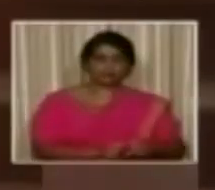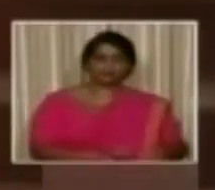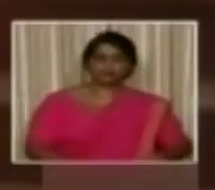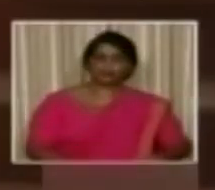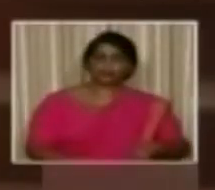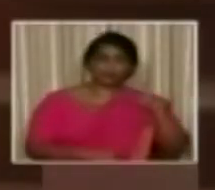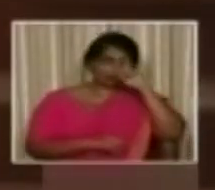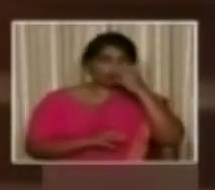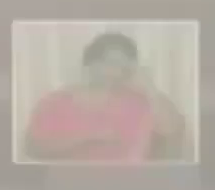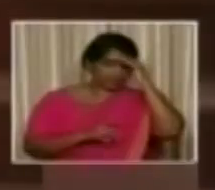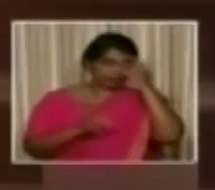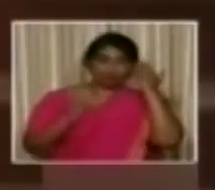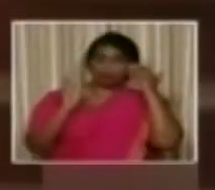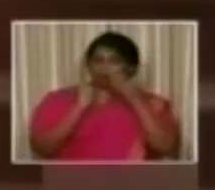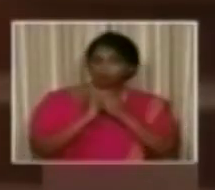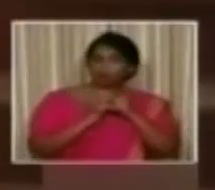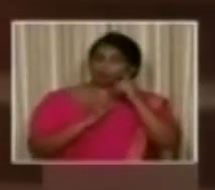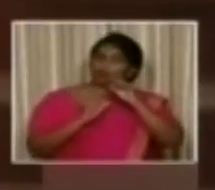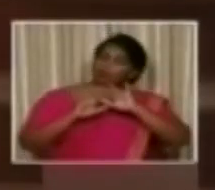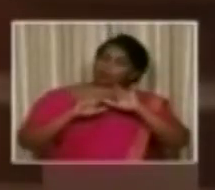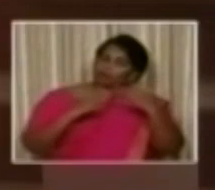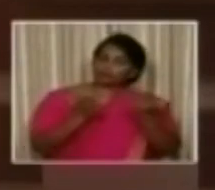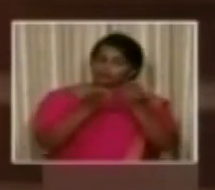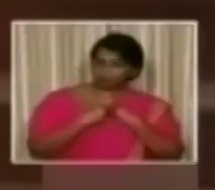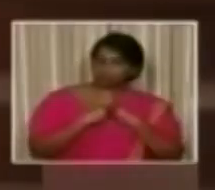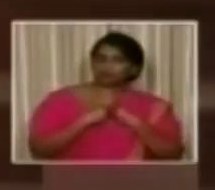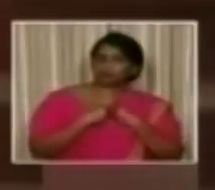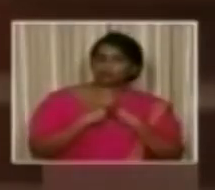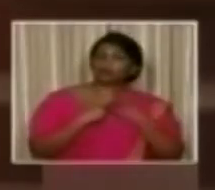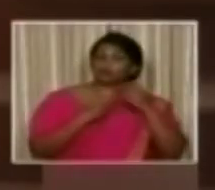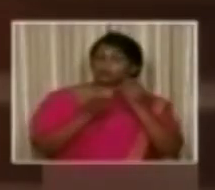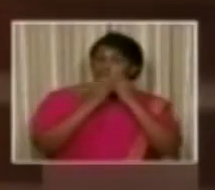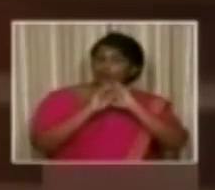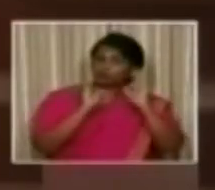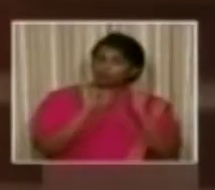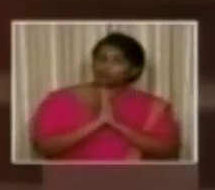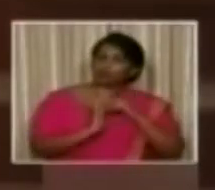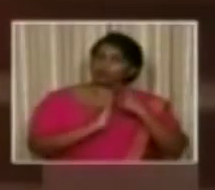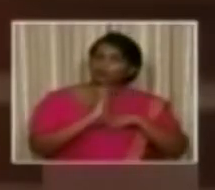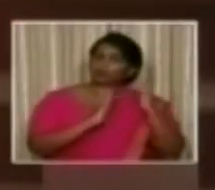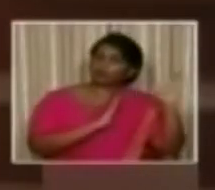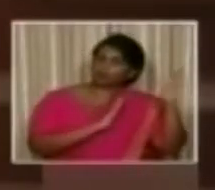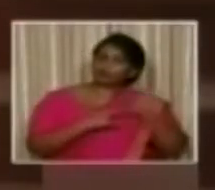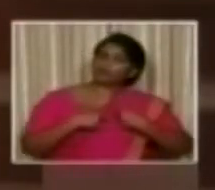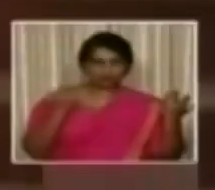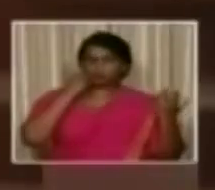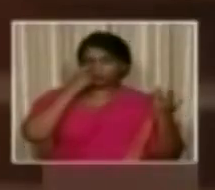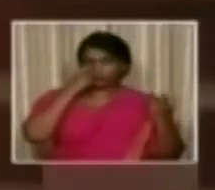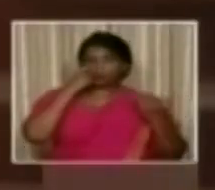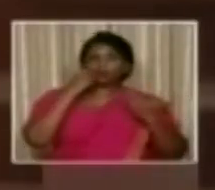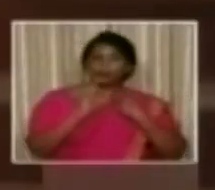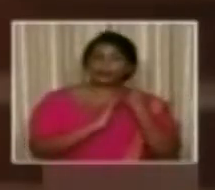ஞாயிறு தாக்குதல் தொடர்பில் நீங்கள் எந்த ஒரு சாட்சியத்தை கொண்டு வந்தாலும் அதனுடன் தொடர்புடையவர்கள் யாராக இருப்பினும் அவர்களுக்கு எதிராக சட்டத்தை